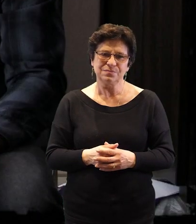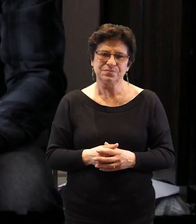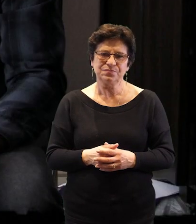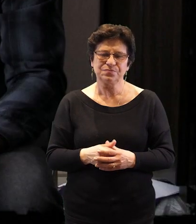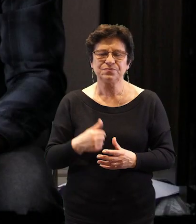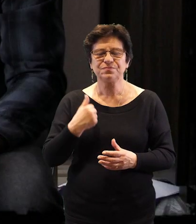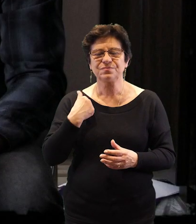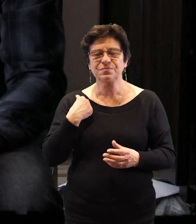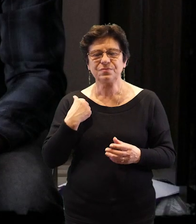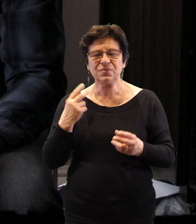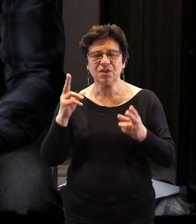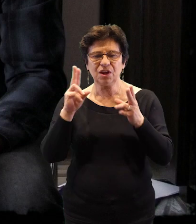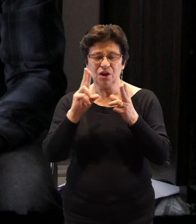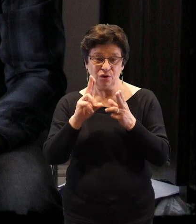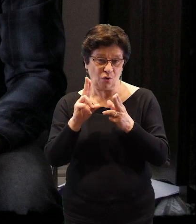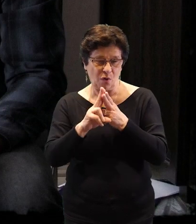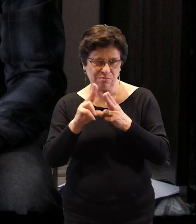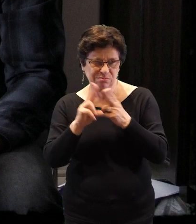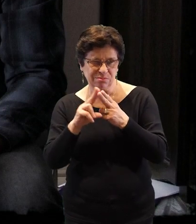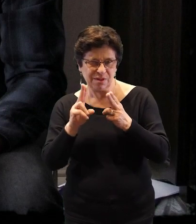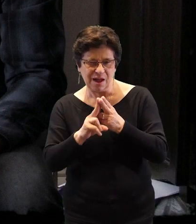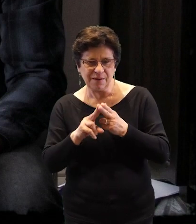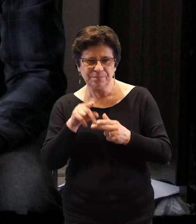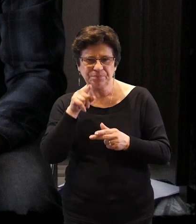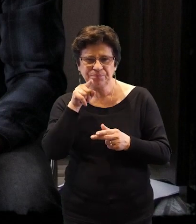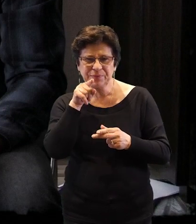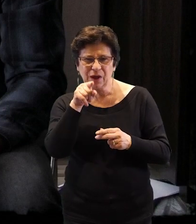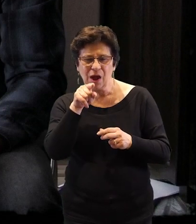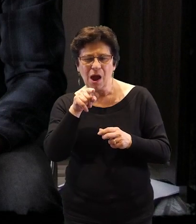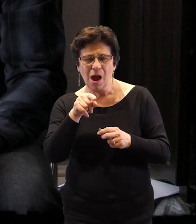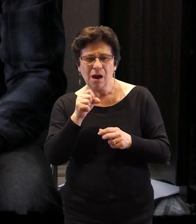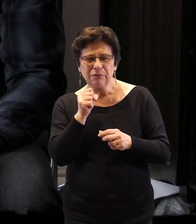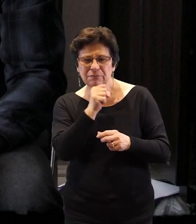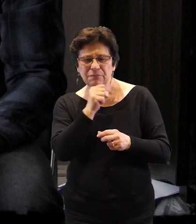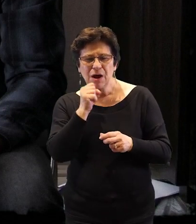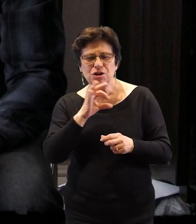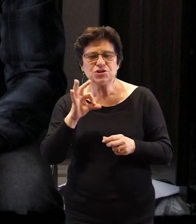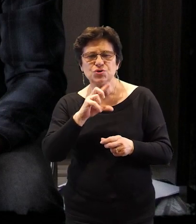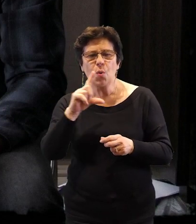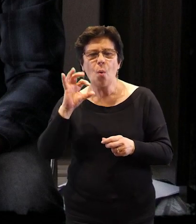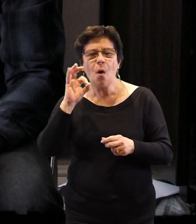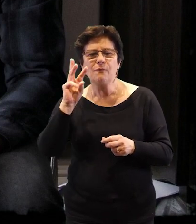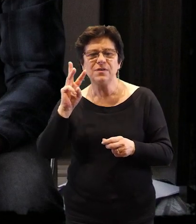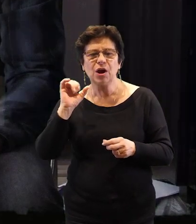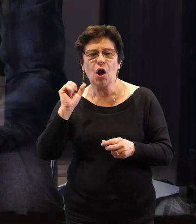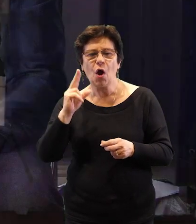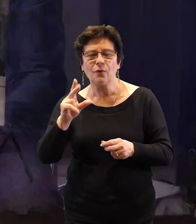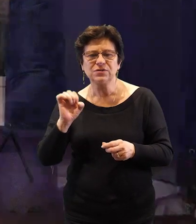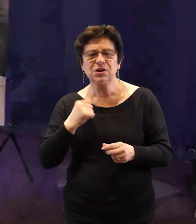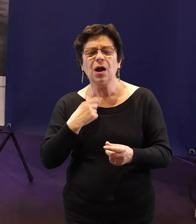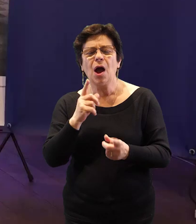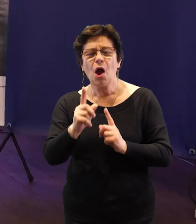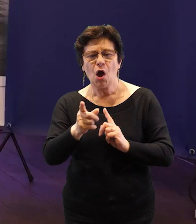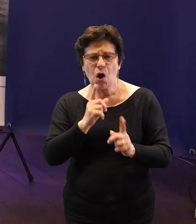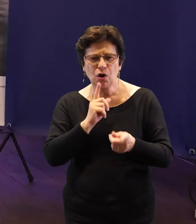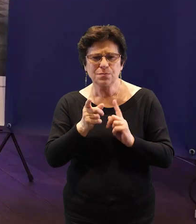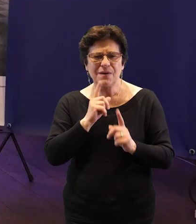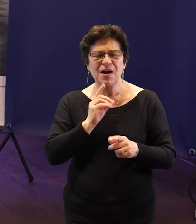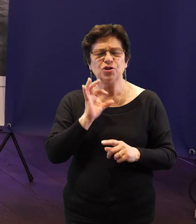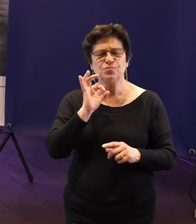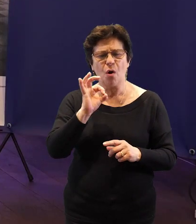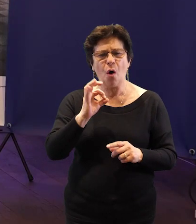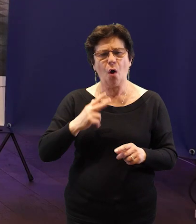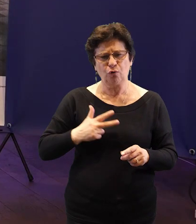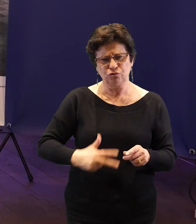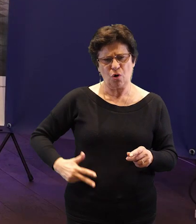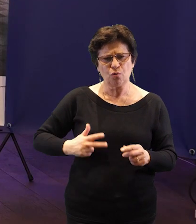Ja się skontaktowałem z Tadeuszem Słowikowskim, byłem u niego w domu. Rozmawialiśmy głównie o książu, ale ja go